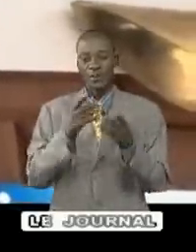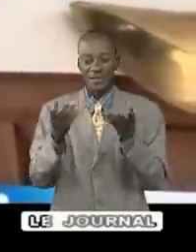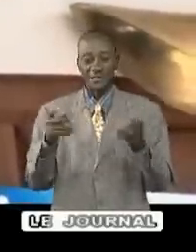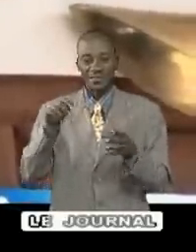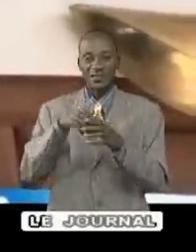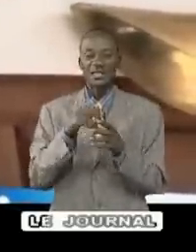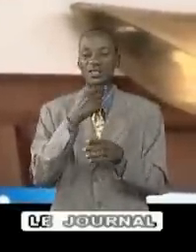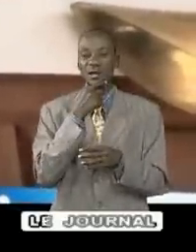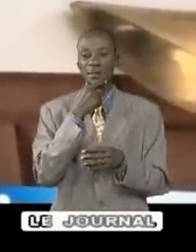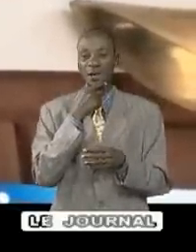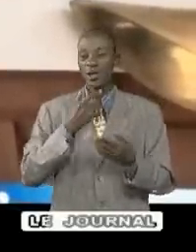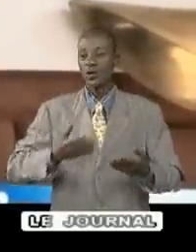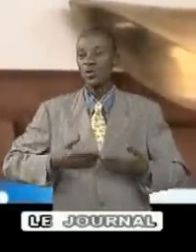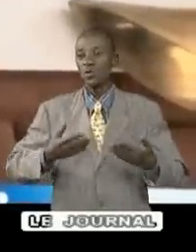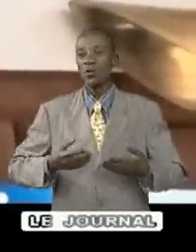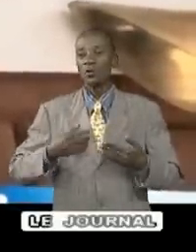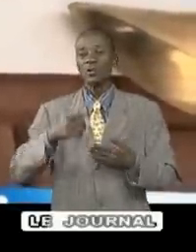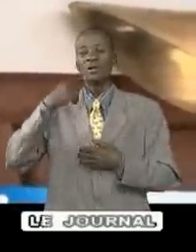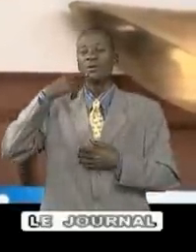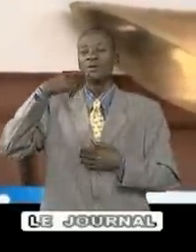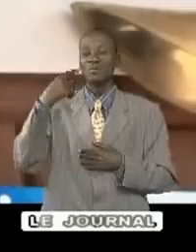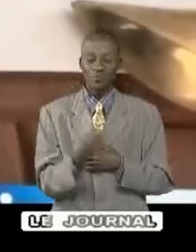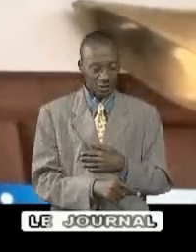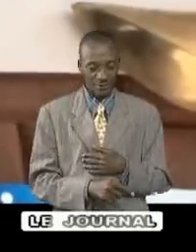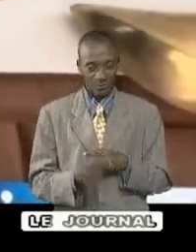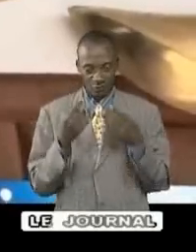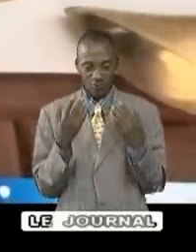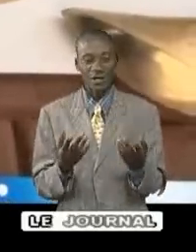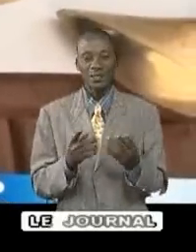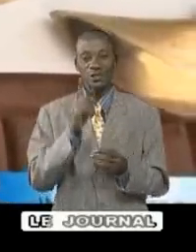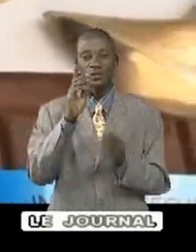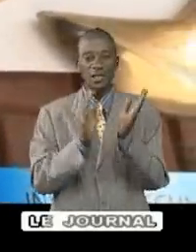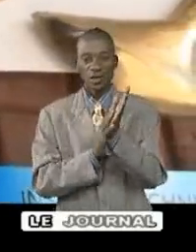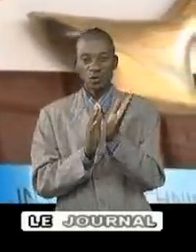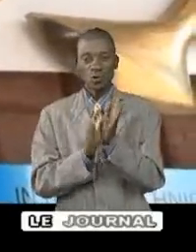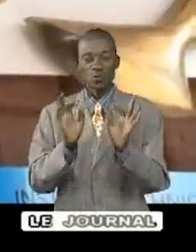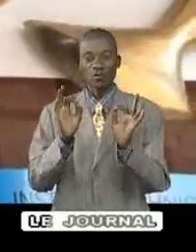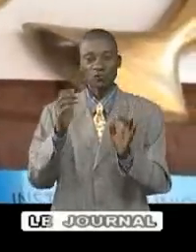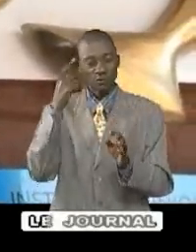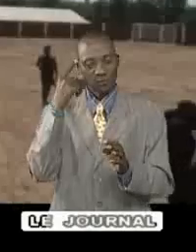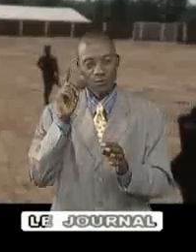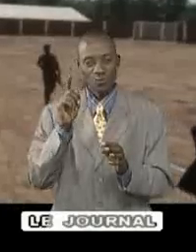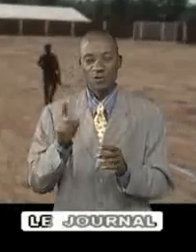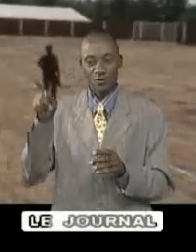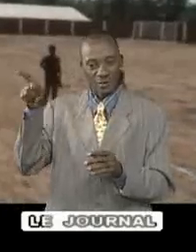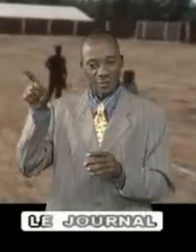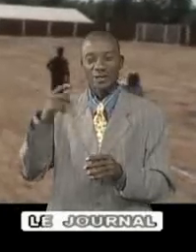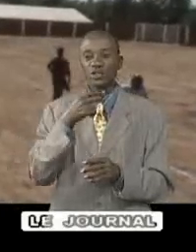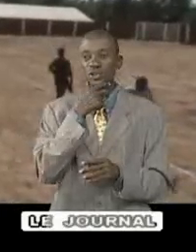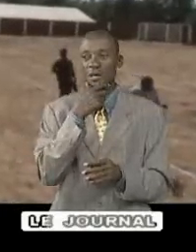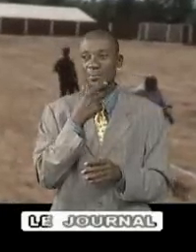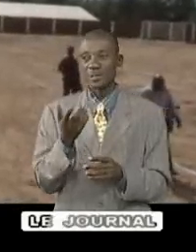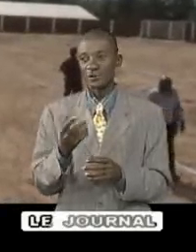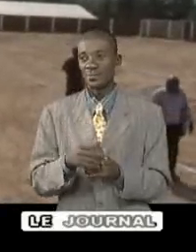parce qu'à partir de cette école, nous allons avoir des ouvriers qualifiés. Nous pouvons dire que véritablement,